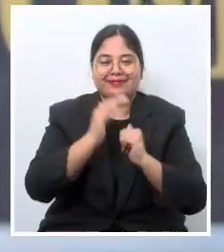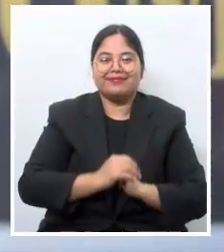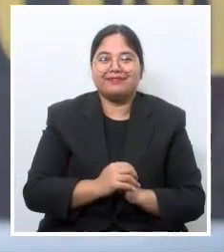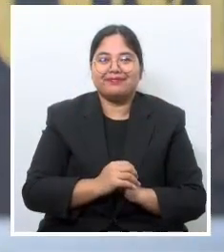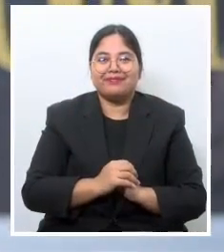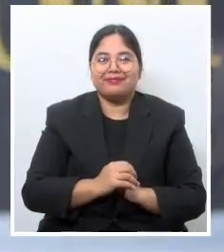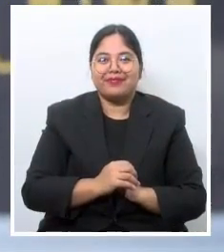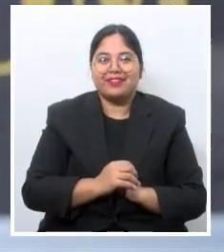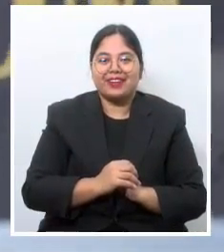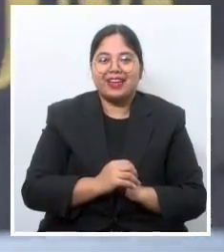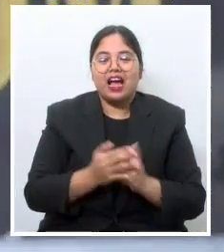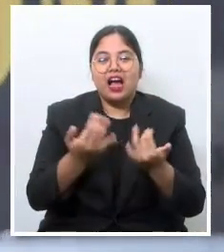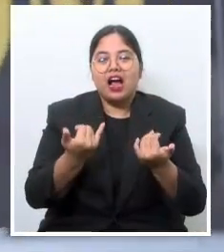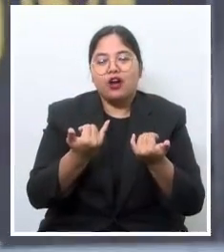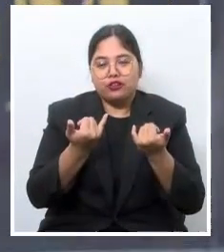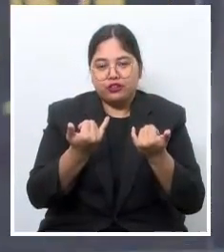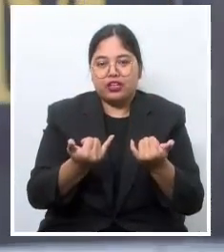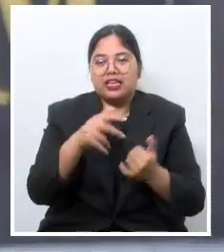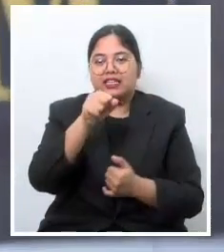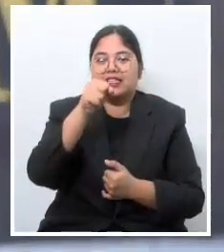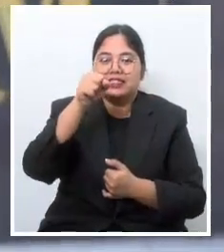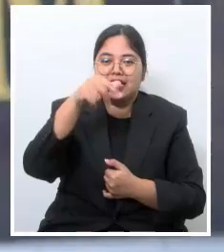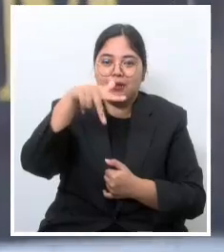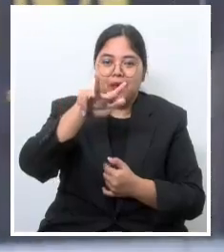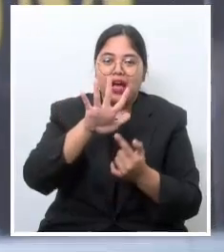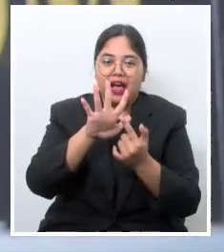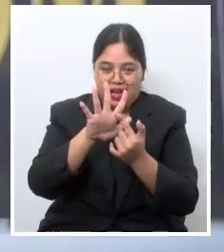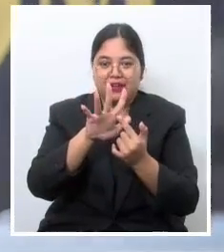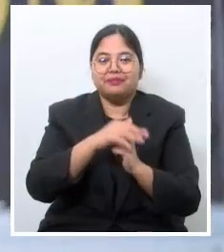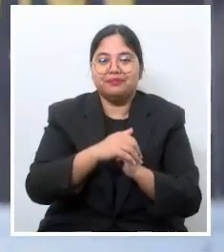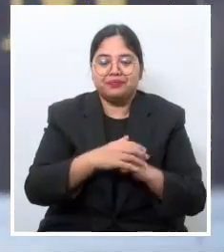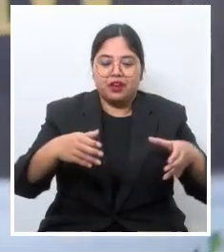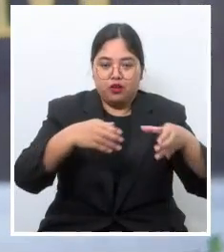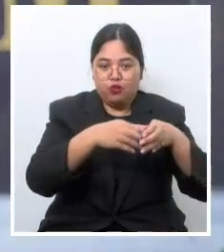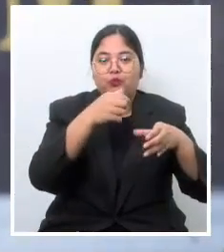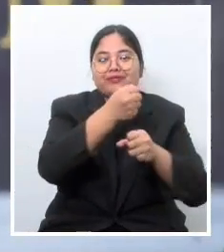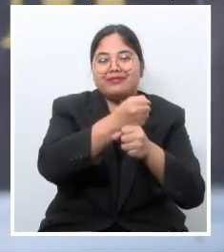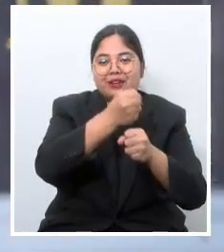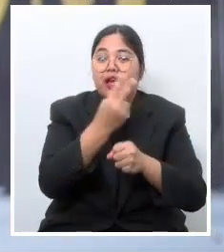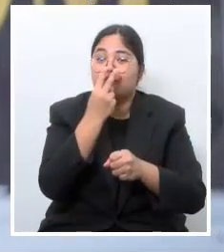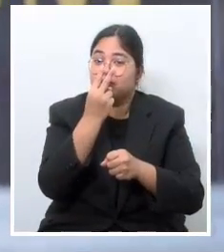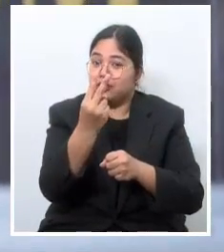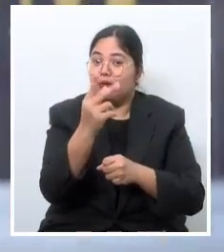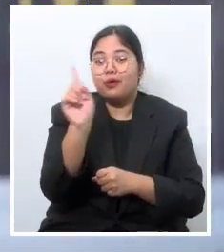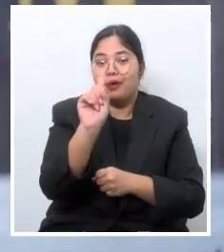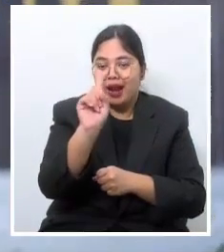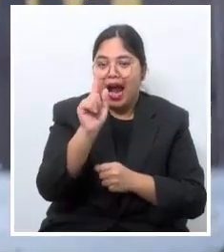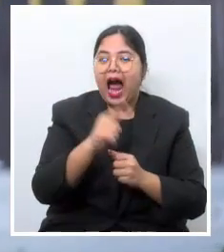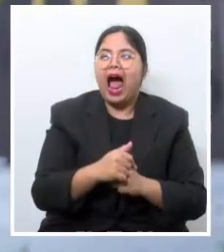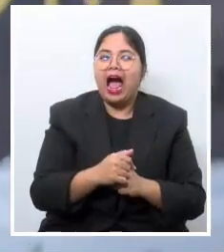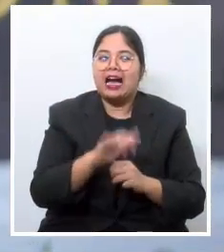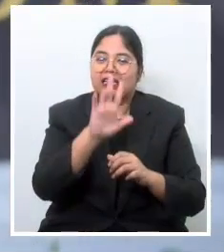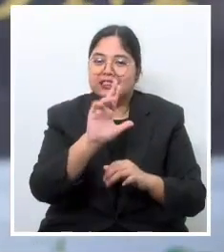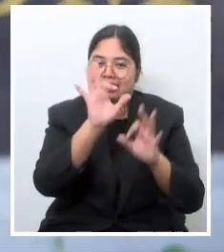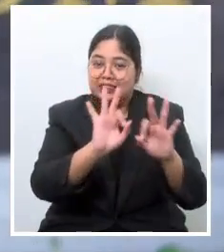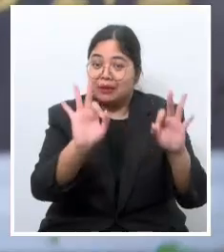ค่ะวันนี้ทางทีมงานสภานักเรียนโรงเรียนวัดห้วยจระเข้วิทยาคมจะพาทุกท่านมารับชมจุดเด่นและเอกลักษณ์ของโรงเรียนวัดห้วย